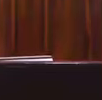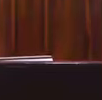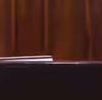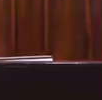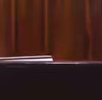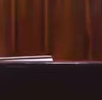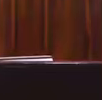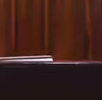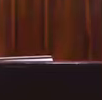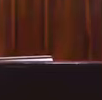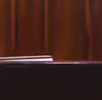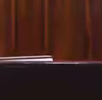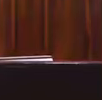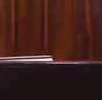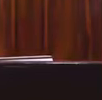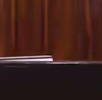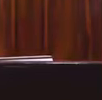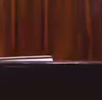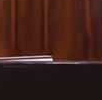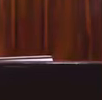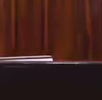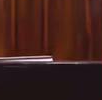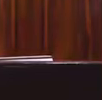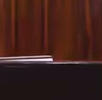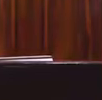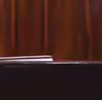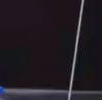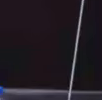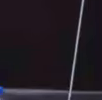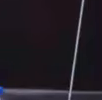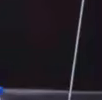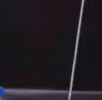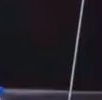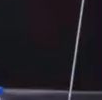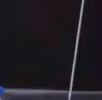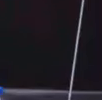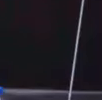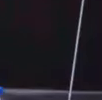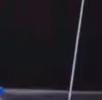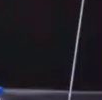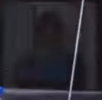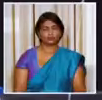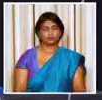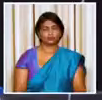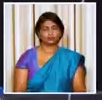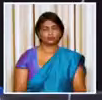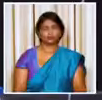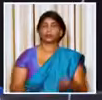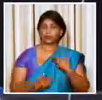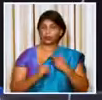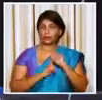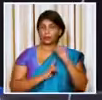අඩබල් විමල් විරන්ස ගරු අරසභා සභාපතිතුමනි, අපි මේ ඊයේ පාර්ලිමේන්තුවේදී කිව්වා අපේ